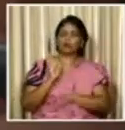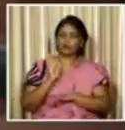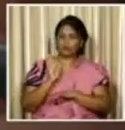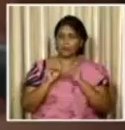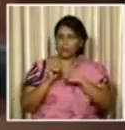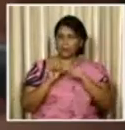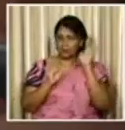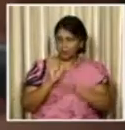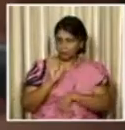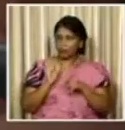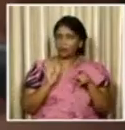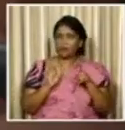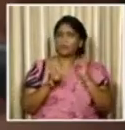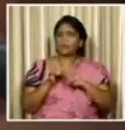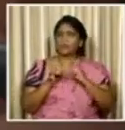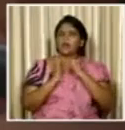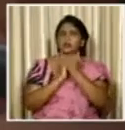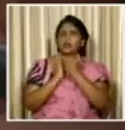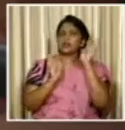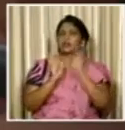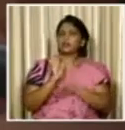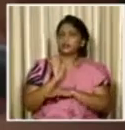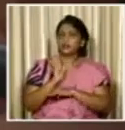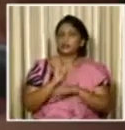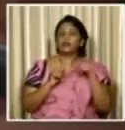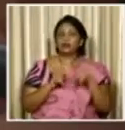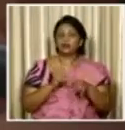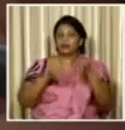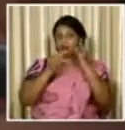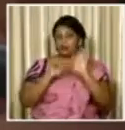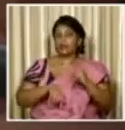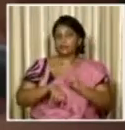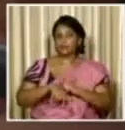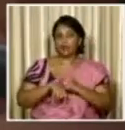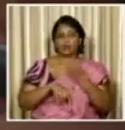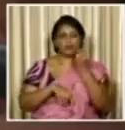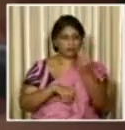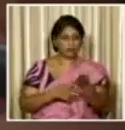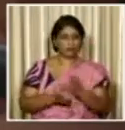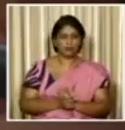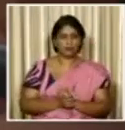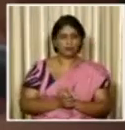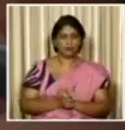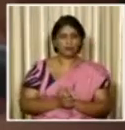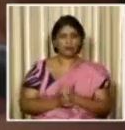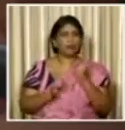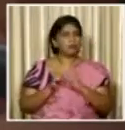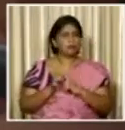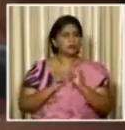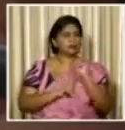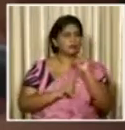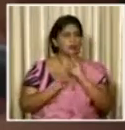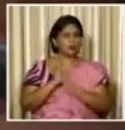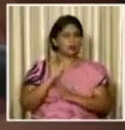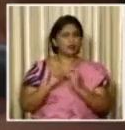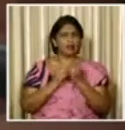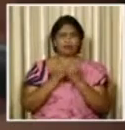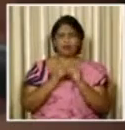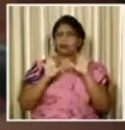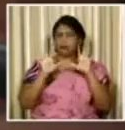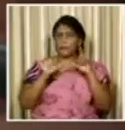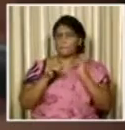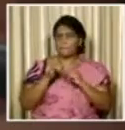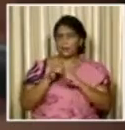කරානේ. ඇයි ප්‍රශ්න අයින් කරේ? මේකට විධිමත් කාලයක් ලබා දෙන්න ඕන කියලා. ප්‍රශ්න පාර්ලිමේන්තු මන්ත්‍රීවරු 10 දෙනෙක් ඉදිරිපත් කළා